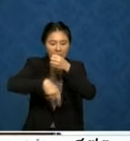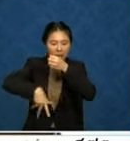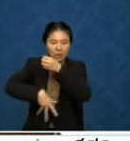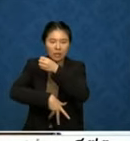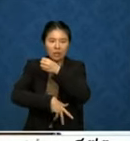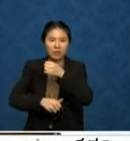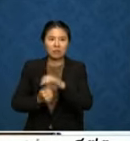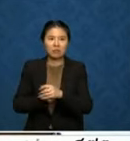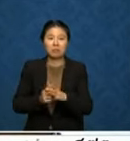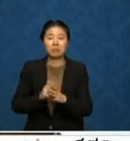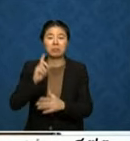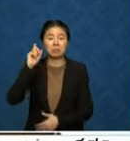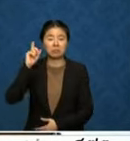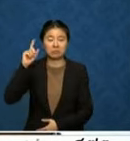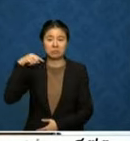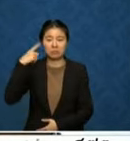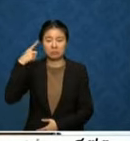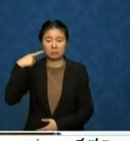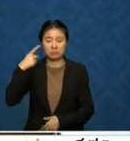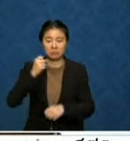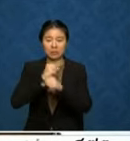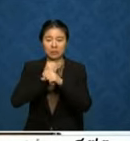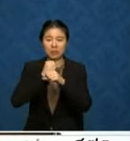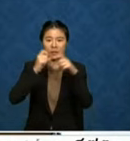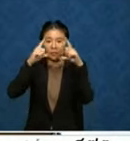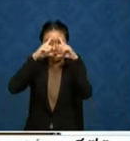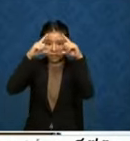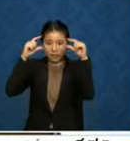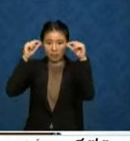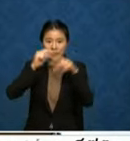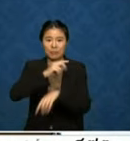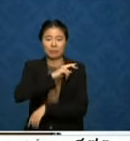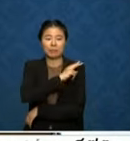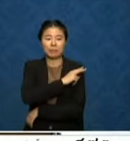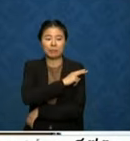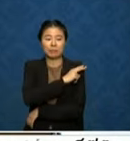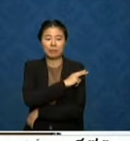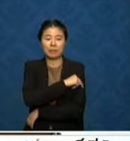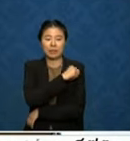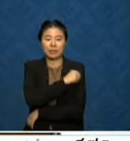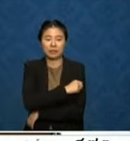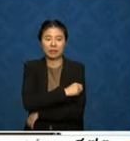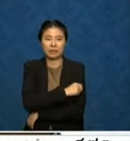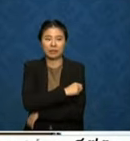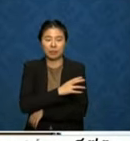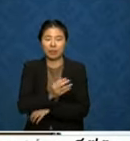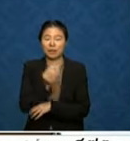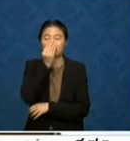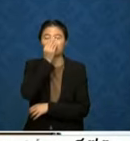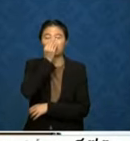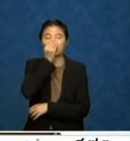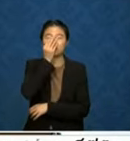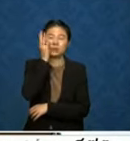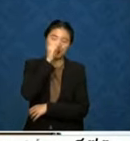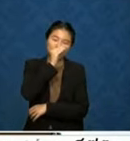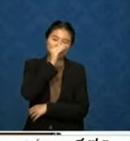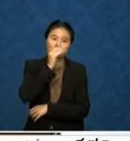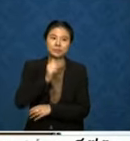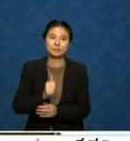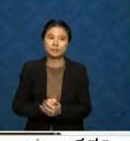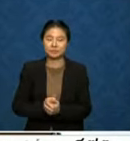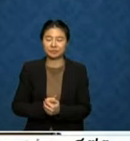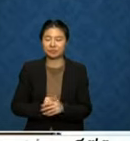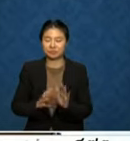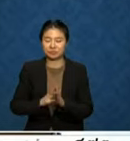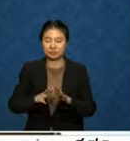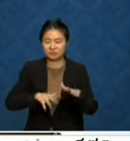าลวิสัญญีนะครับซึ่งก็น่าเสียดายเพราะว่าพยาบาลวิสัญญีเนี่ยเป็นพยาบาลที่ค่อนข้างที่จะขาดแคลนในโรงพยาบาลชุมช